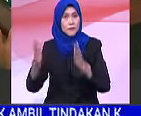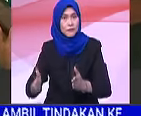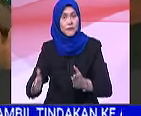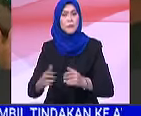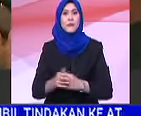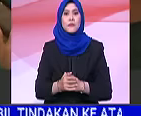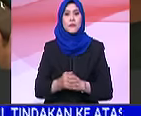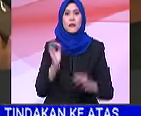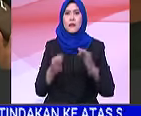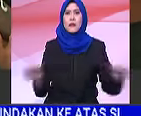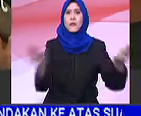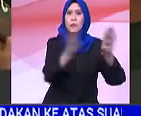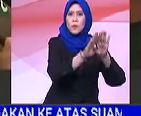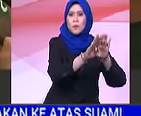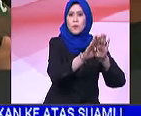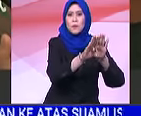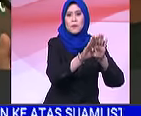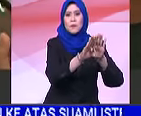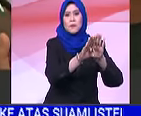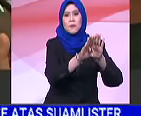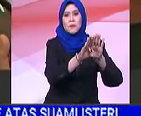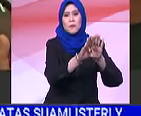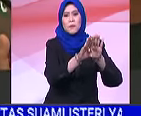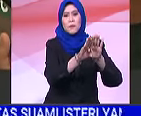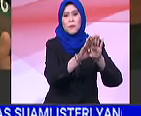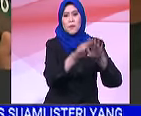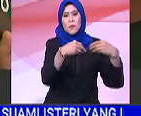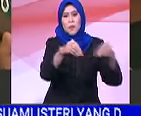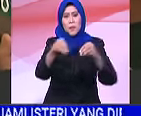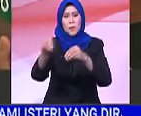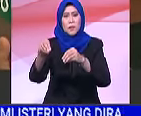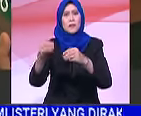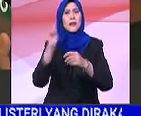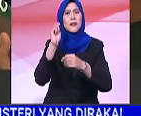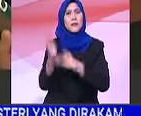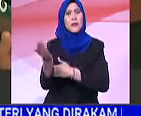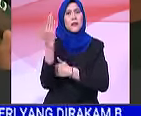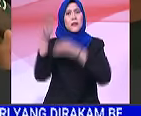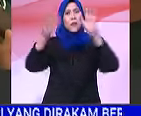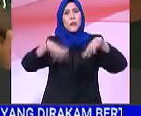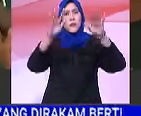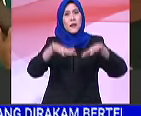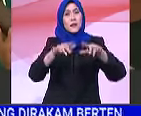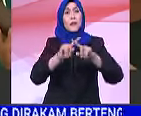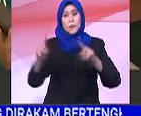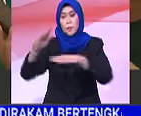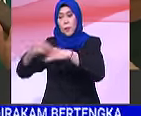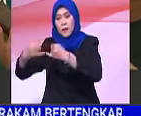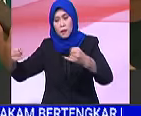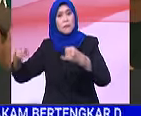they have to close the market, if they cannot trade, and like this morning it's raining, they can still go